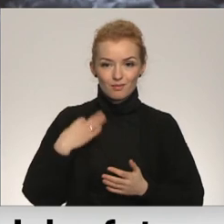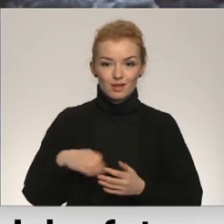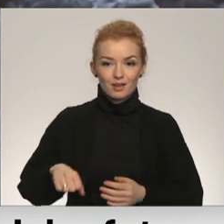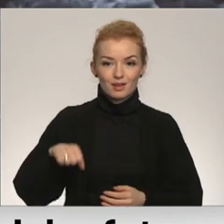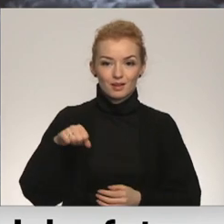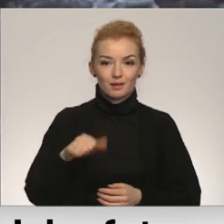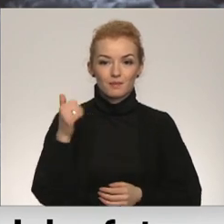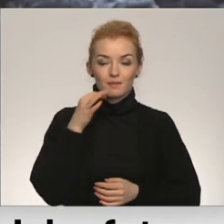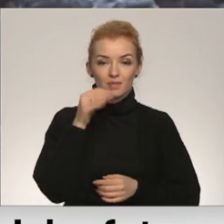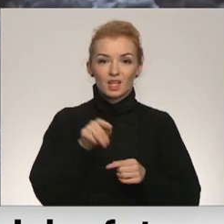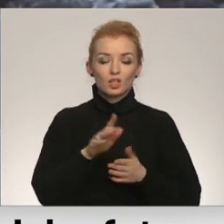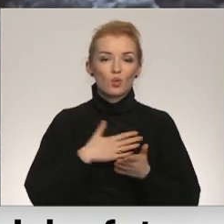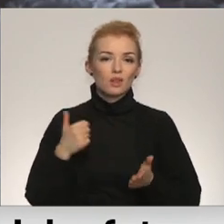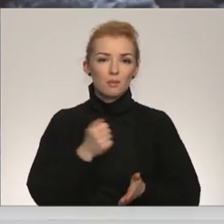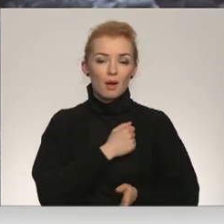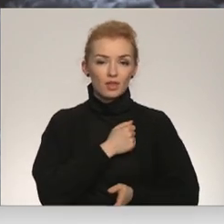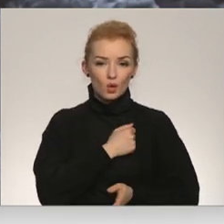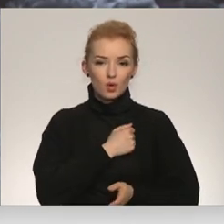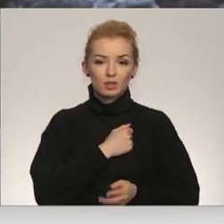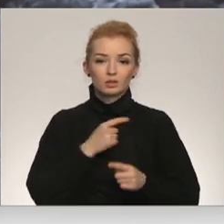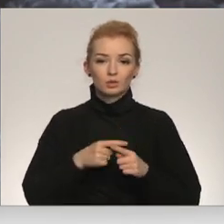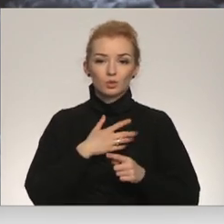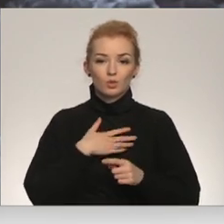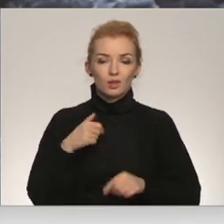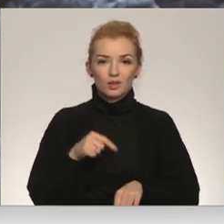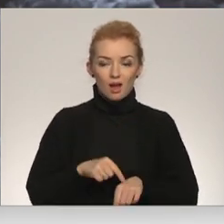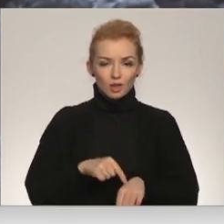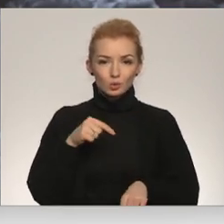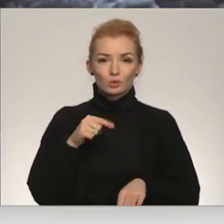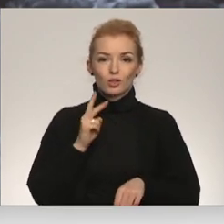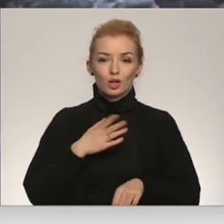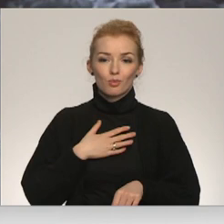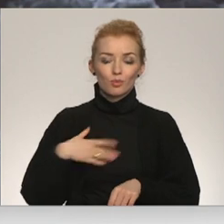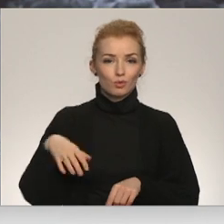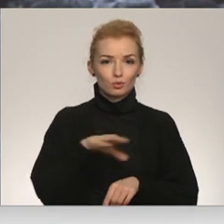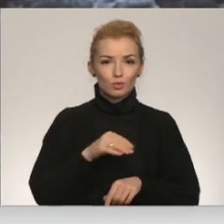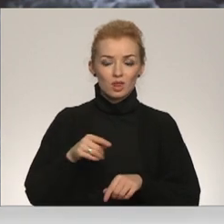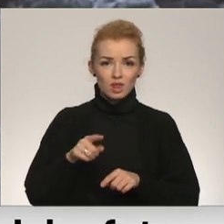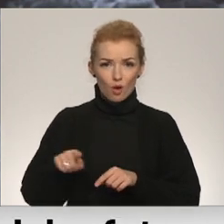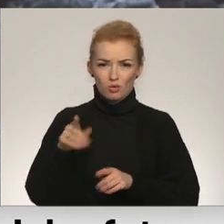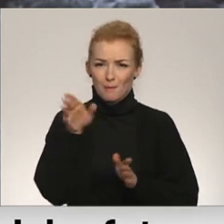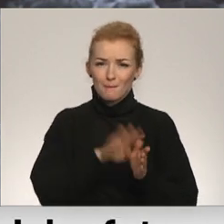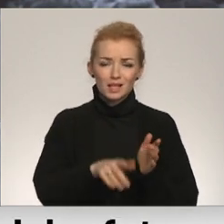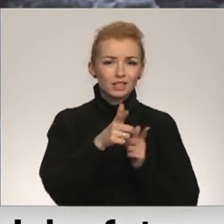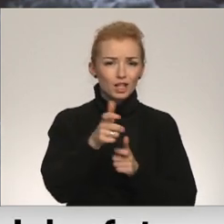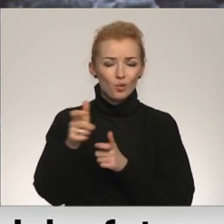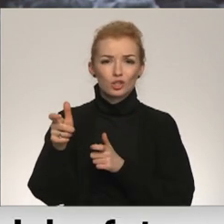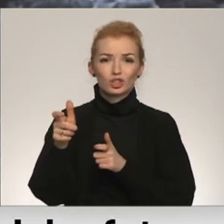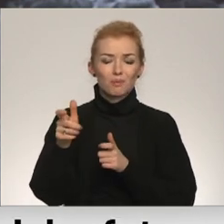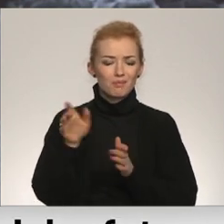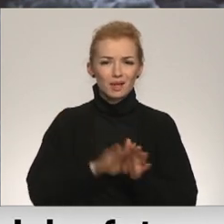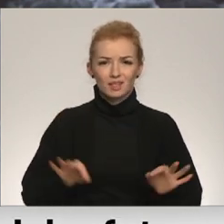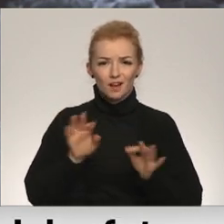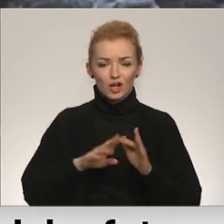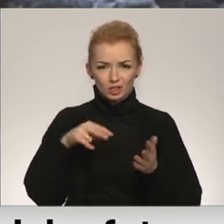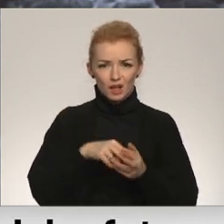ir tik patriotiski un tik aizkustinoši, kad mūsu tauta bez ieročiem, bez nekā, ir